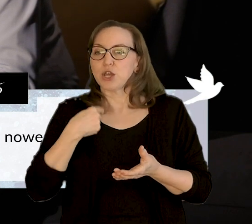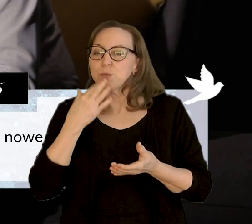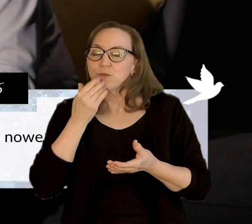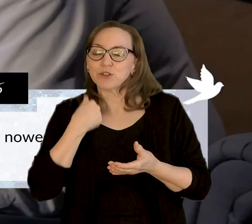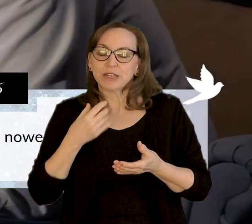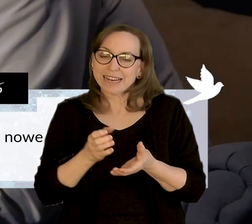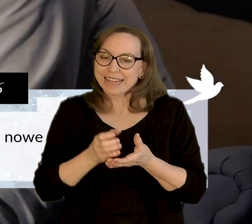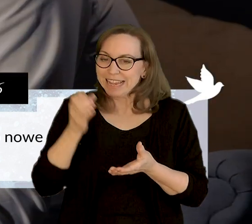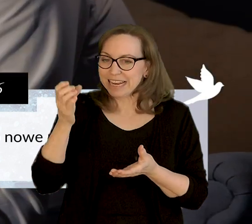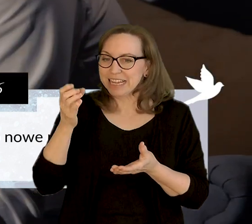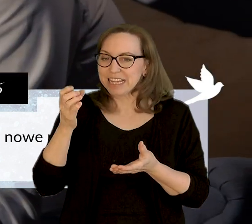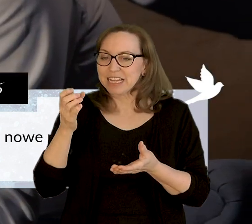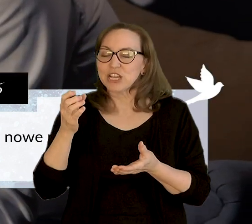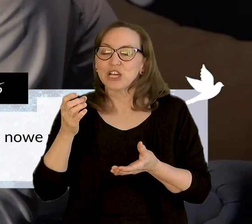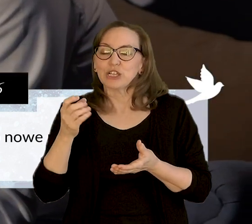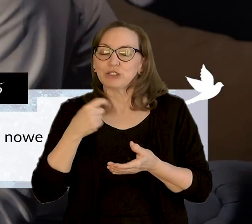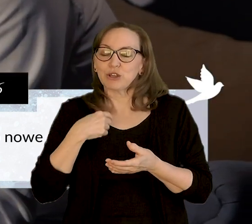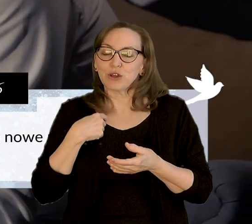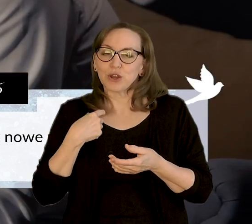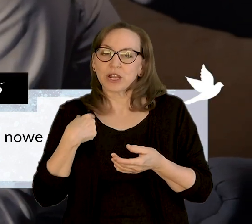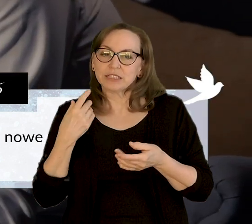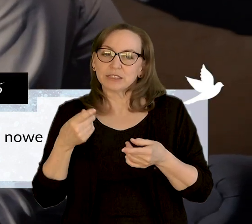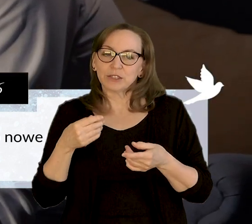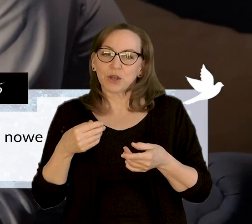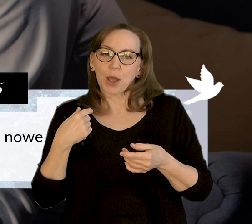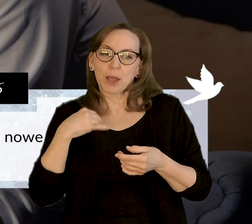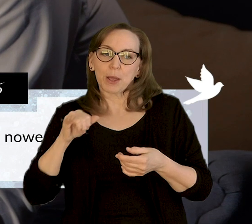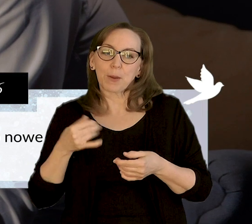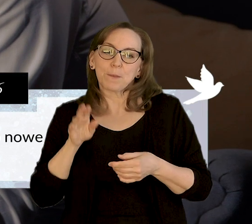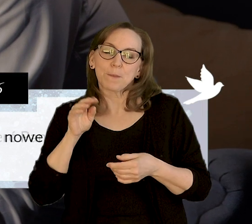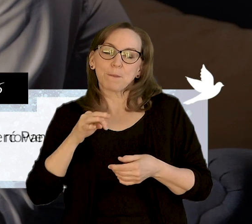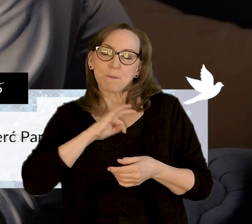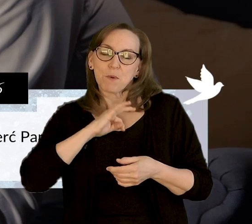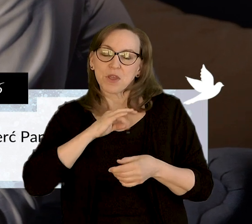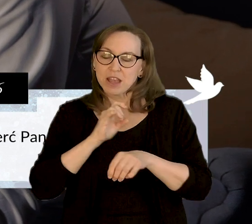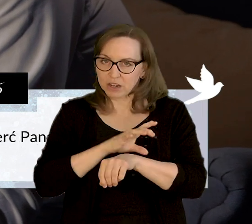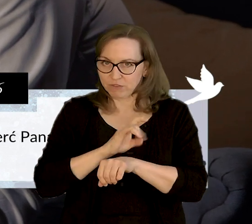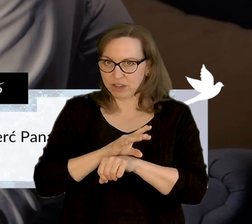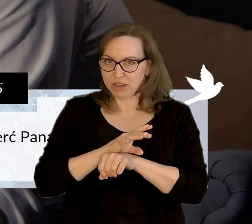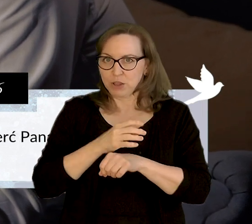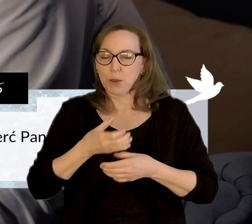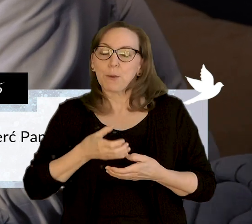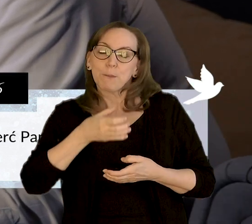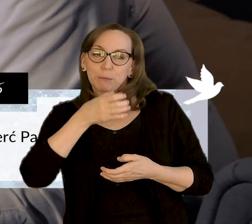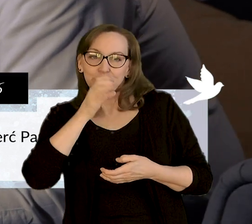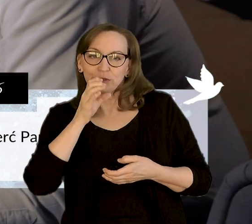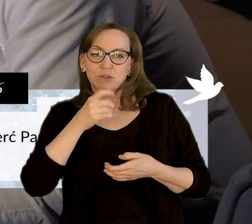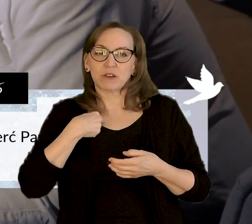mojej krwi. To czyńcie, ilekroć pijecie na pamiątkę